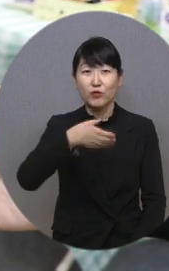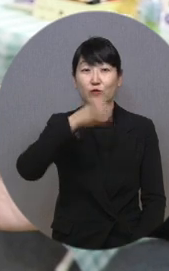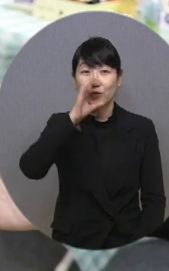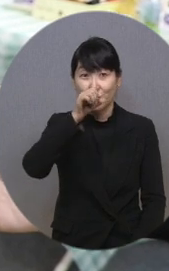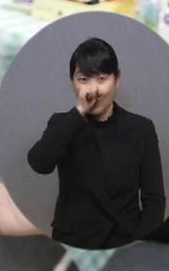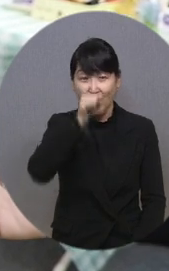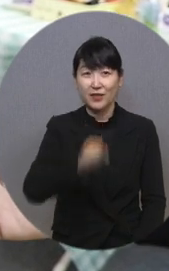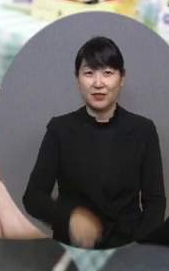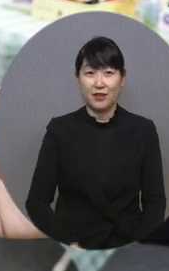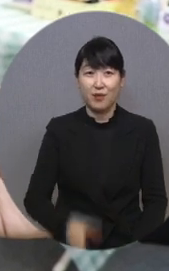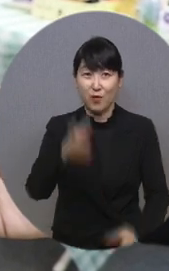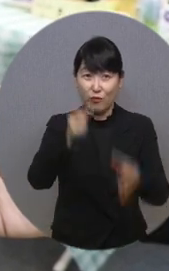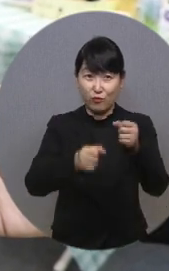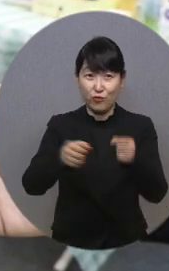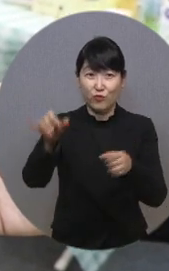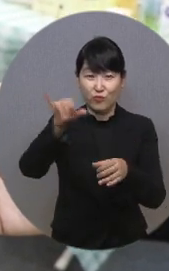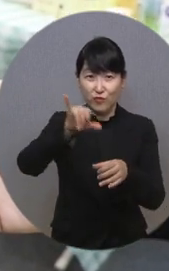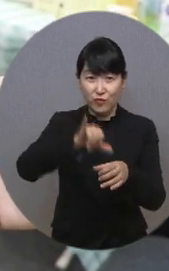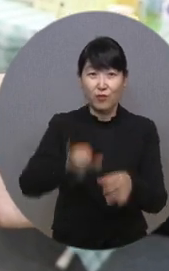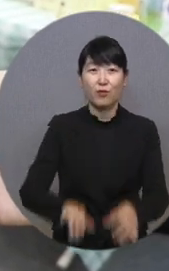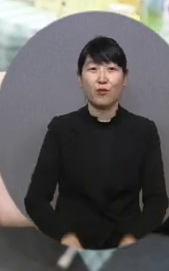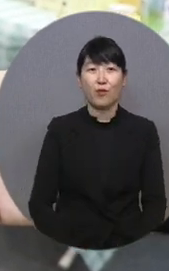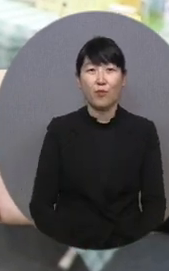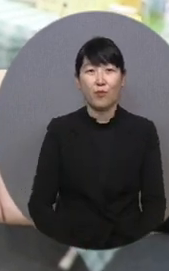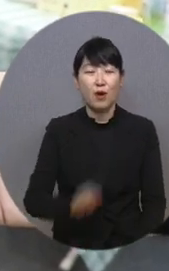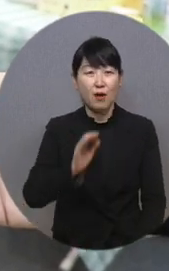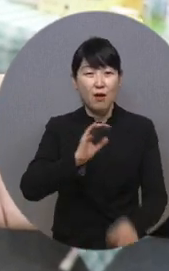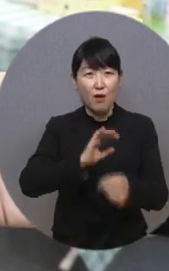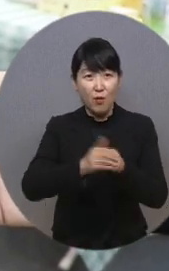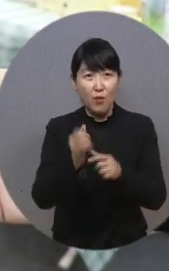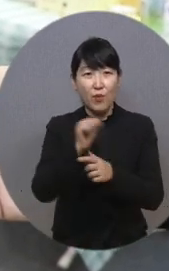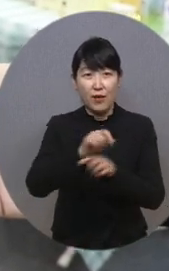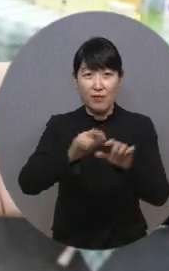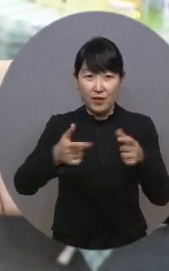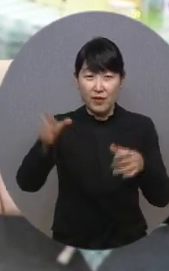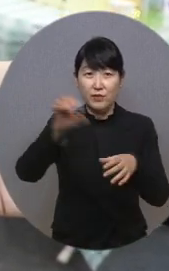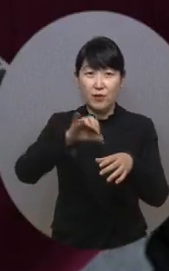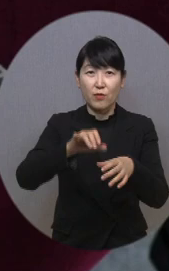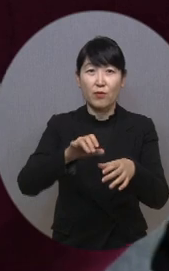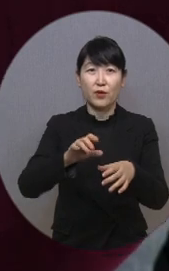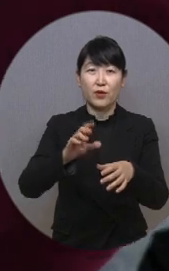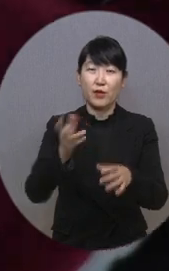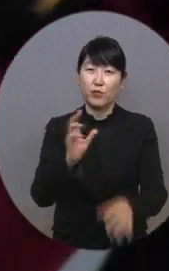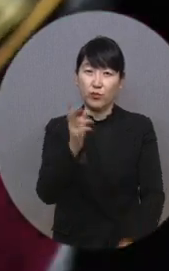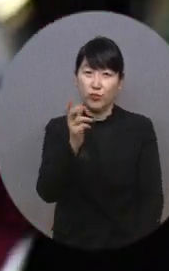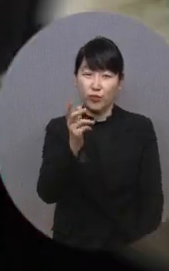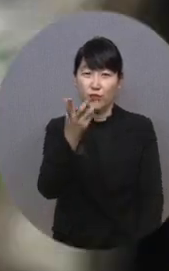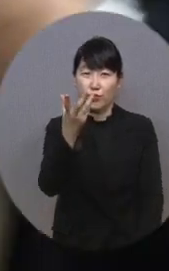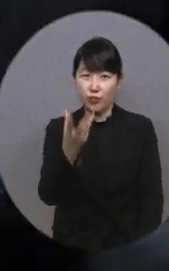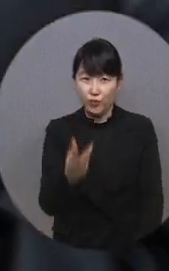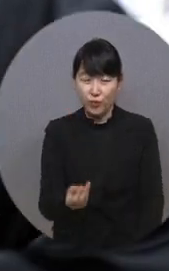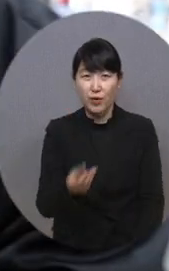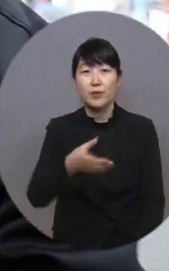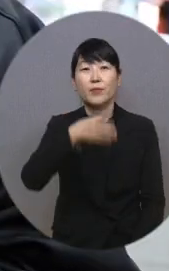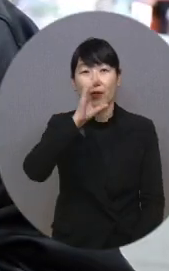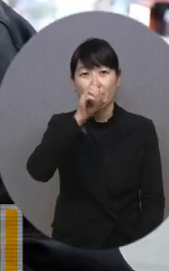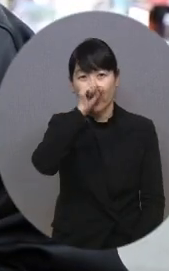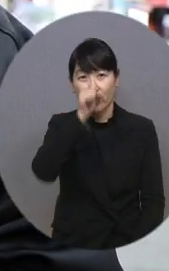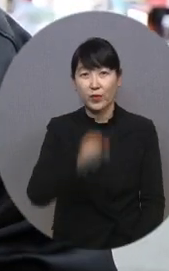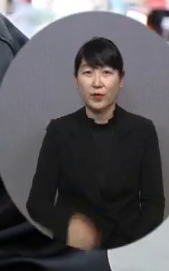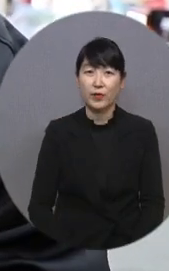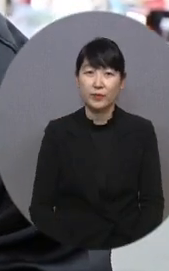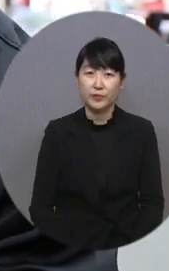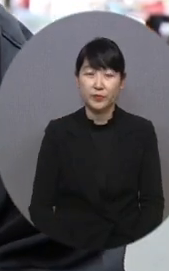우유 넣고 뭐 우유 넣고 블루베리랑 이렇게 넣고 갈아 드시면 이거 생채는 엄청 좋아요. 많이 든 걸로. 예. 이게